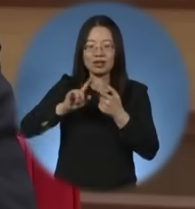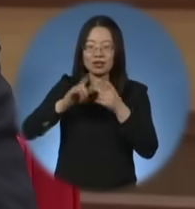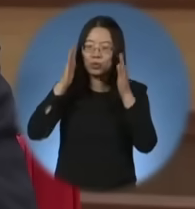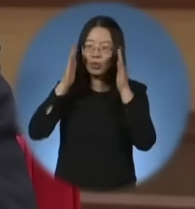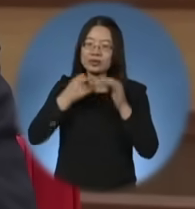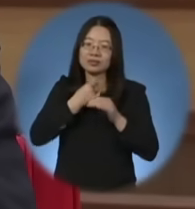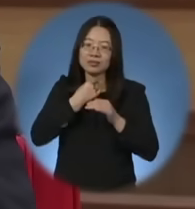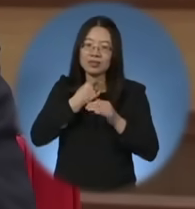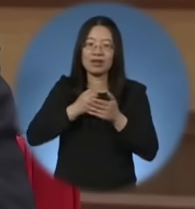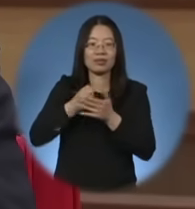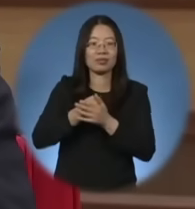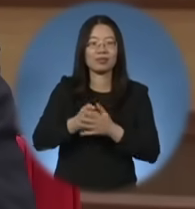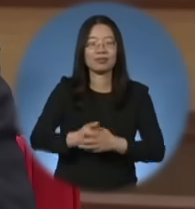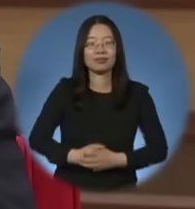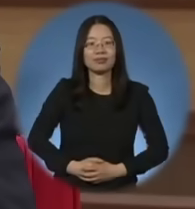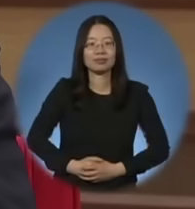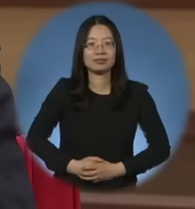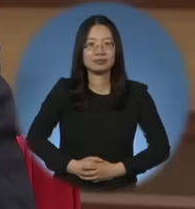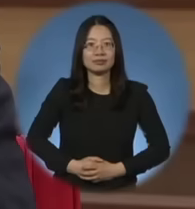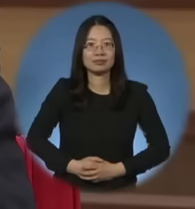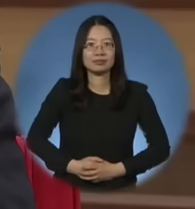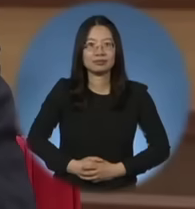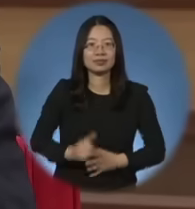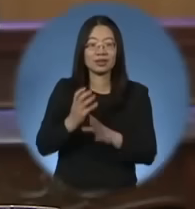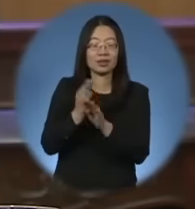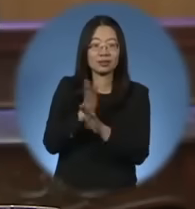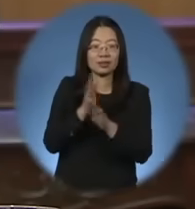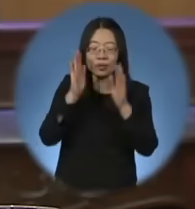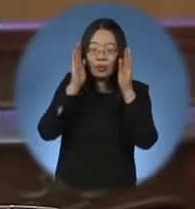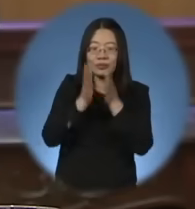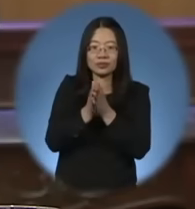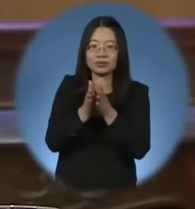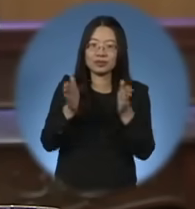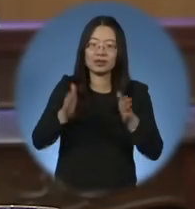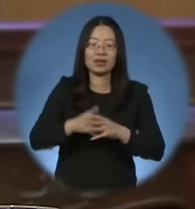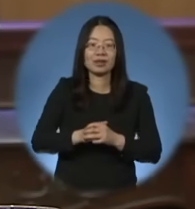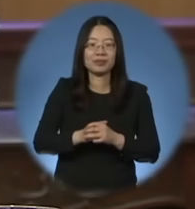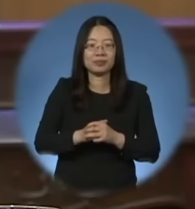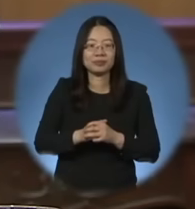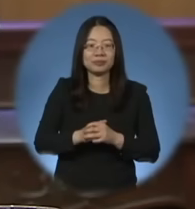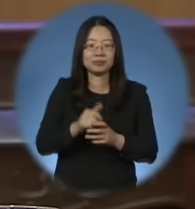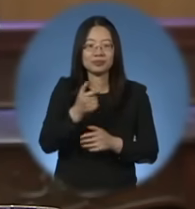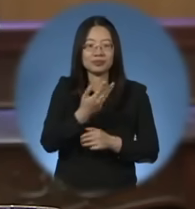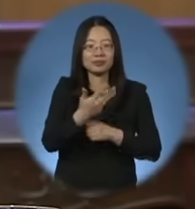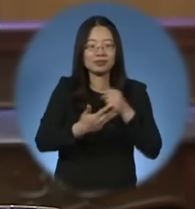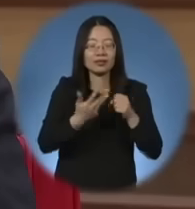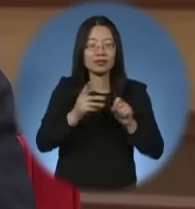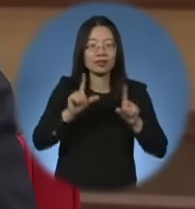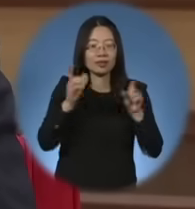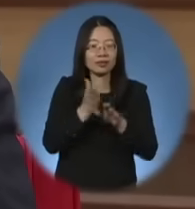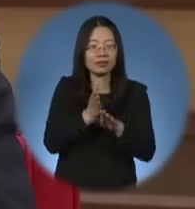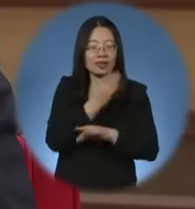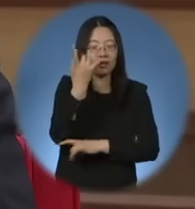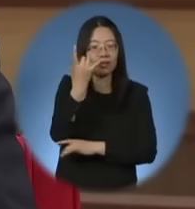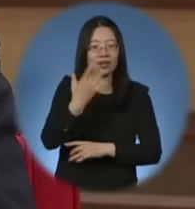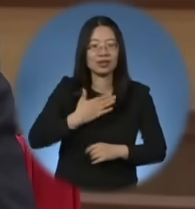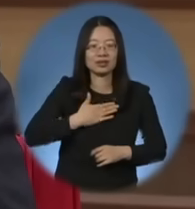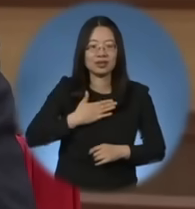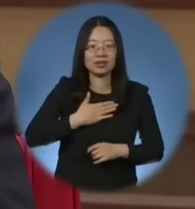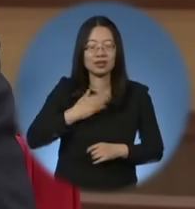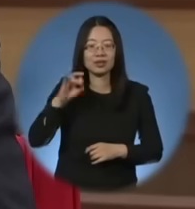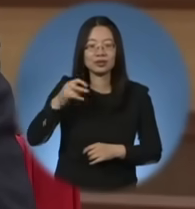되겠다고 좀 생각했어요네네 그래서 언제부터 공부를 시작하신 거예요 뭐 68년부터 저